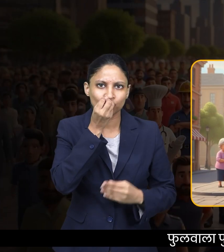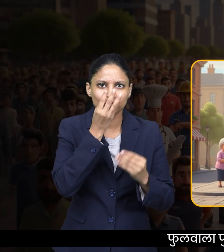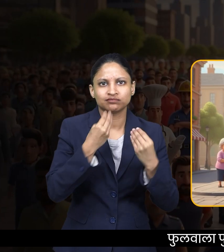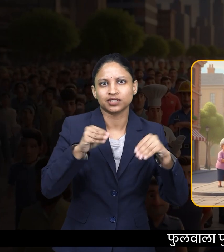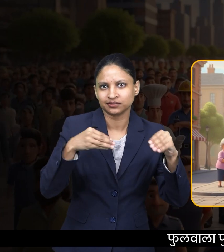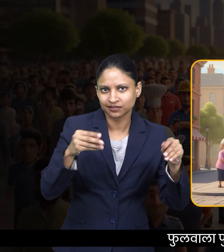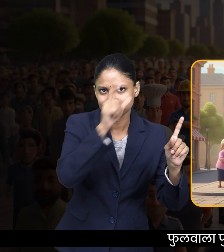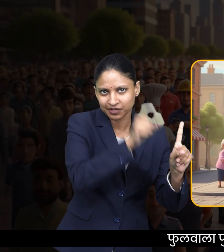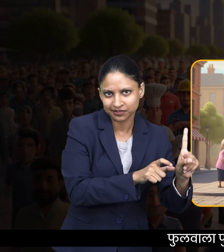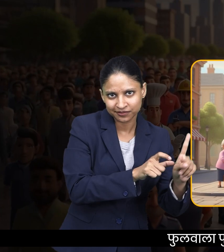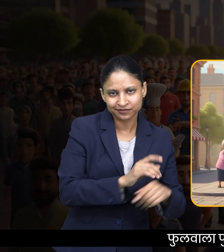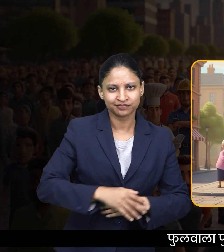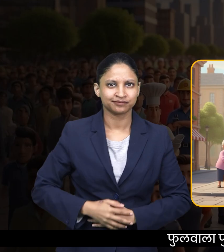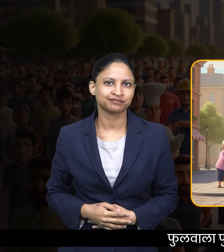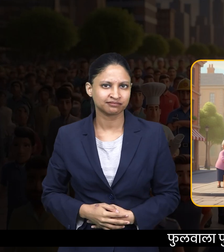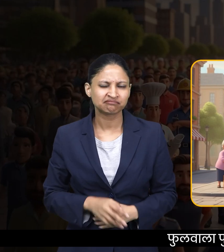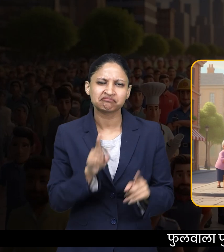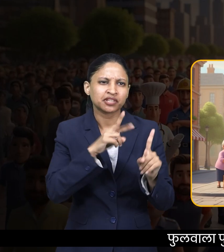फुलवाला, फुले विकणारा माणूस.